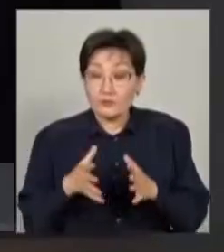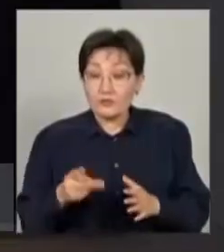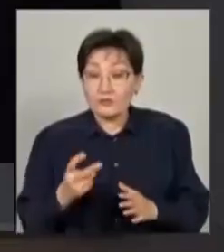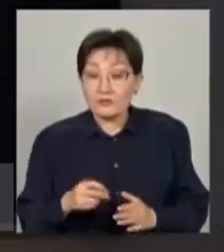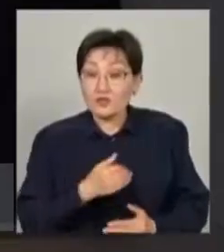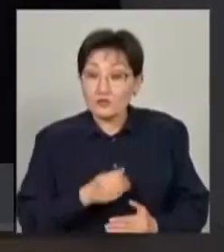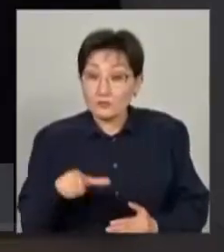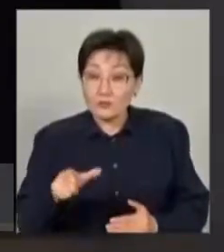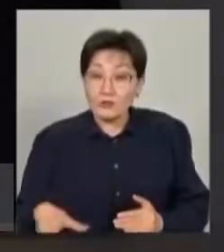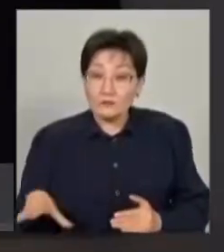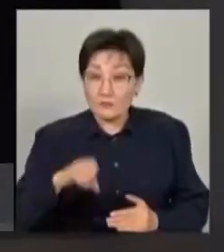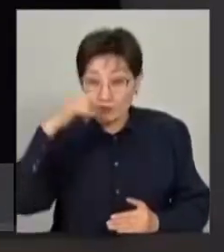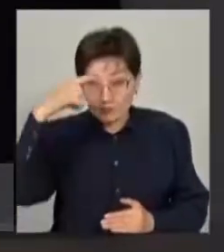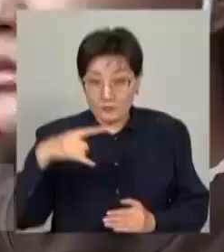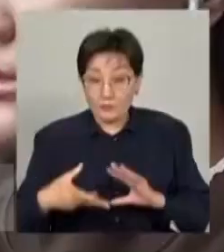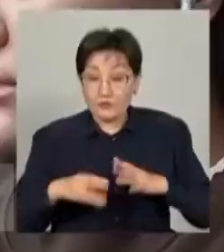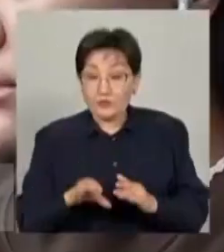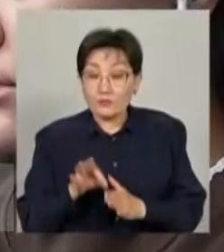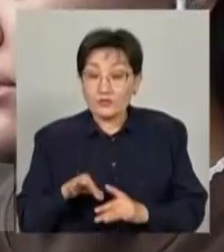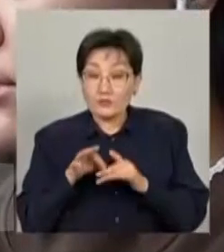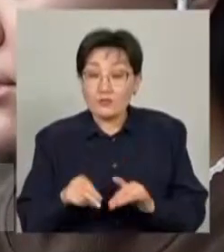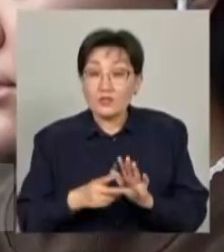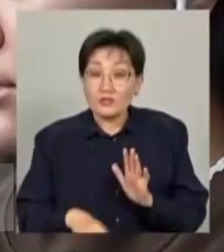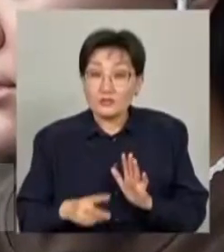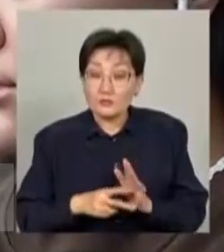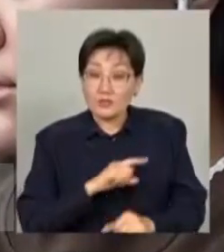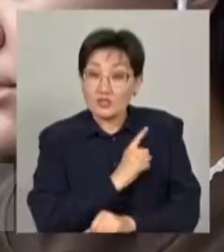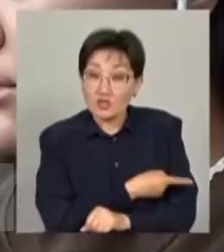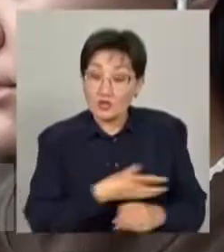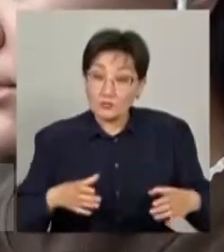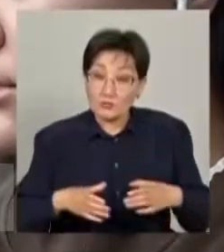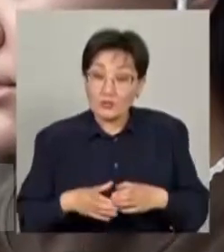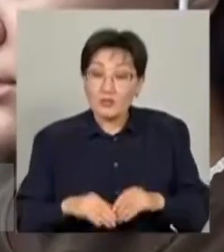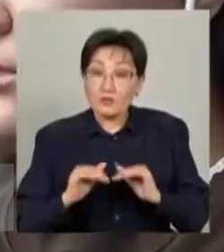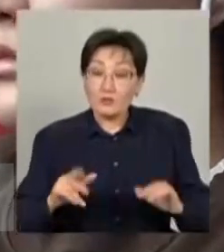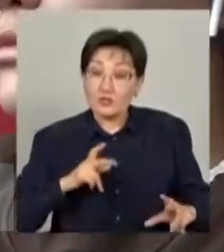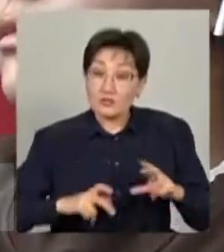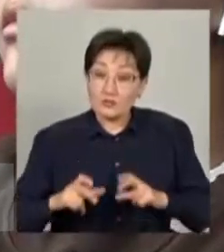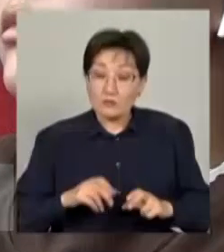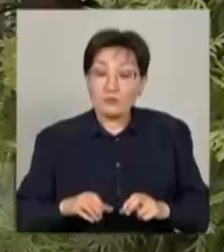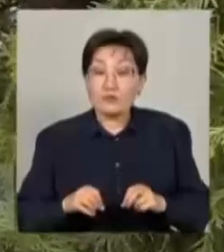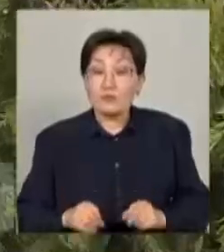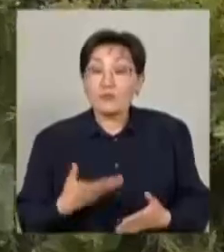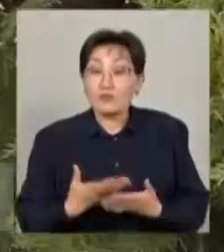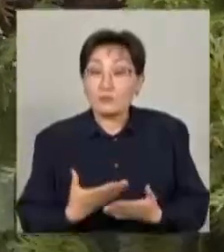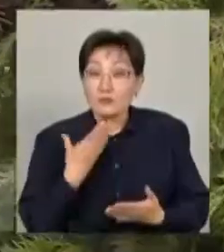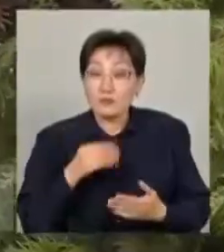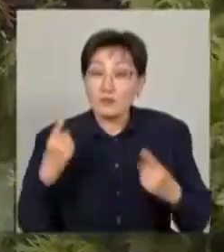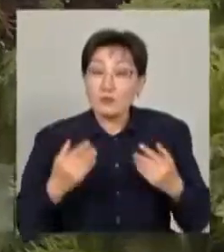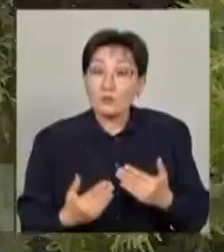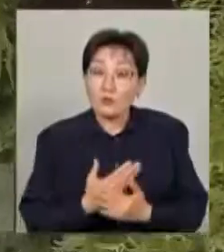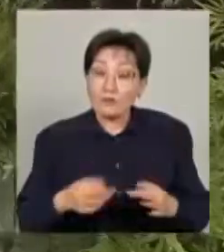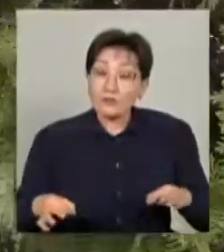более 200 желающих со всего Казахстана в итоге отбор прошли 70 сильнейших команд школьники студенты и магистранты представят свои